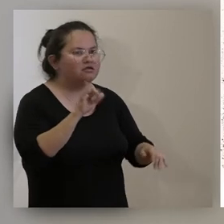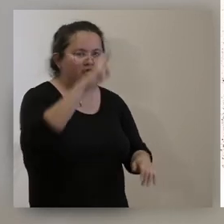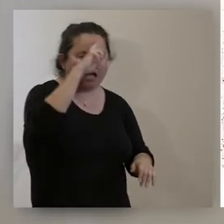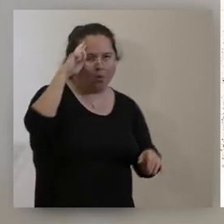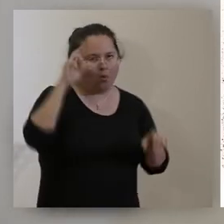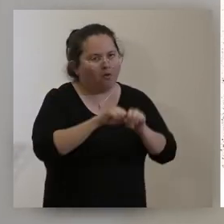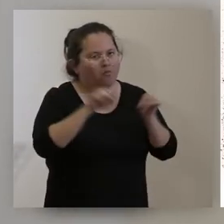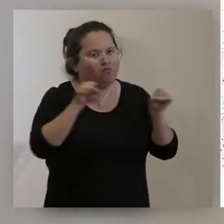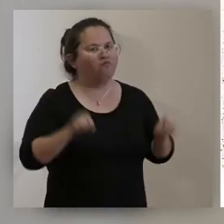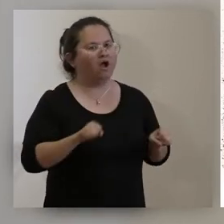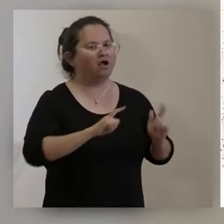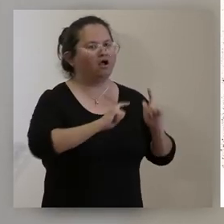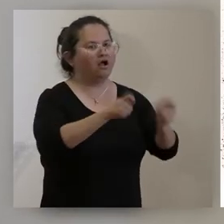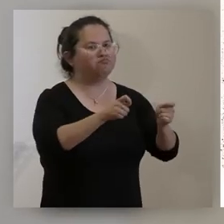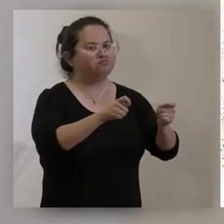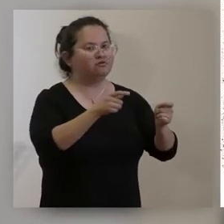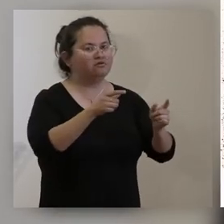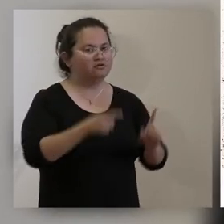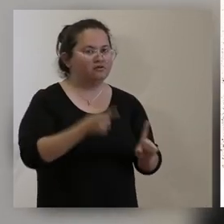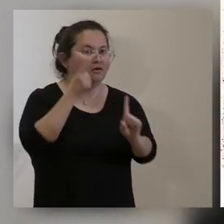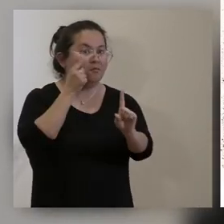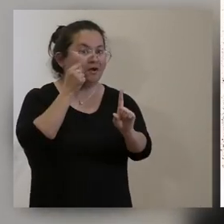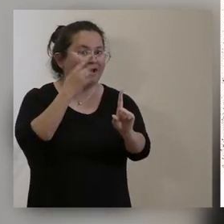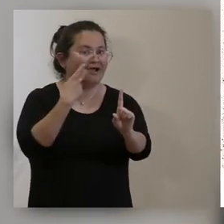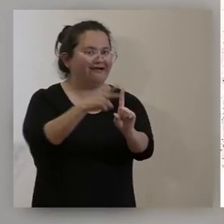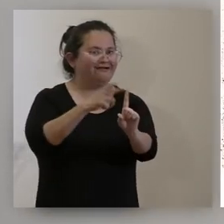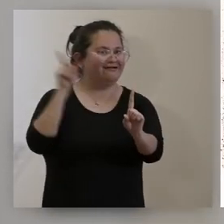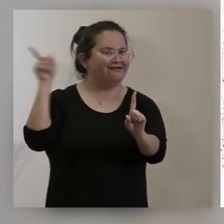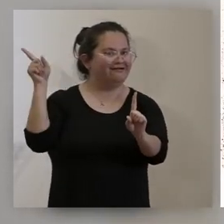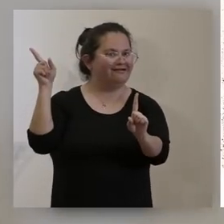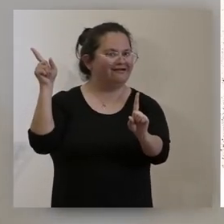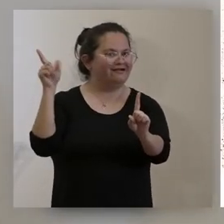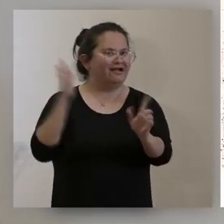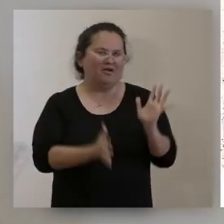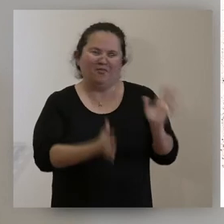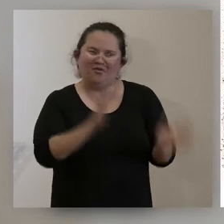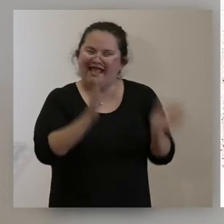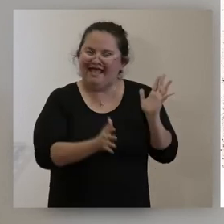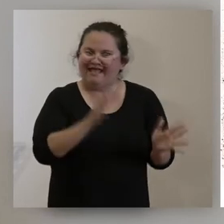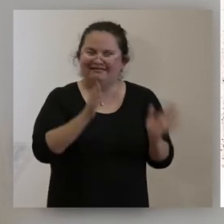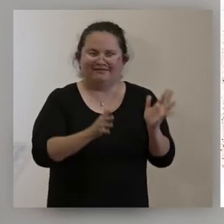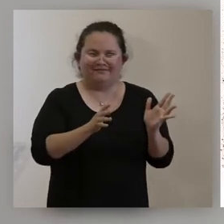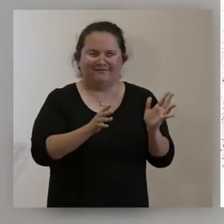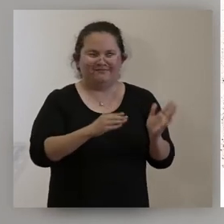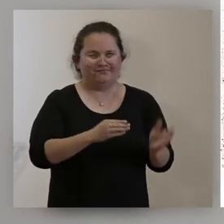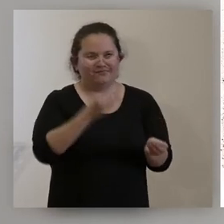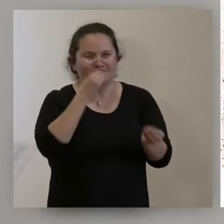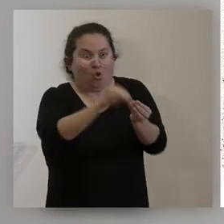Donc, peut-être que c'est un peu par anticipation. Son père est le mafouk,